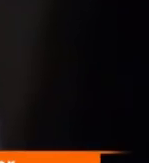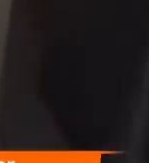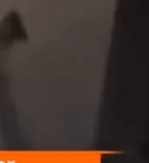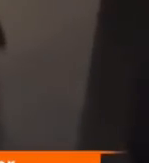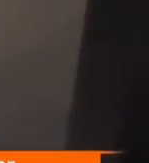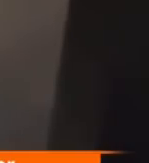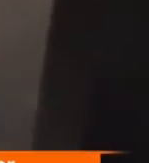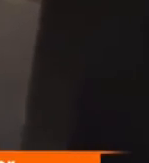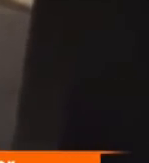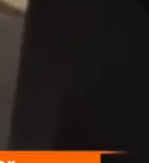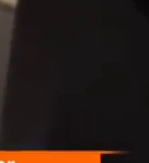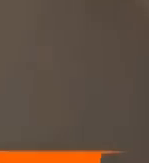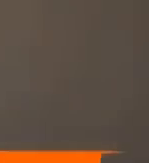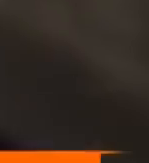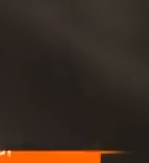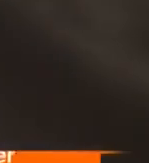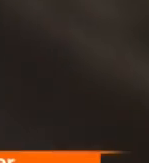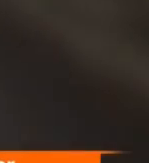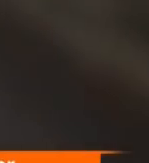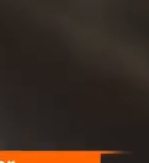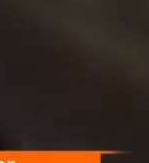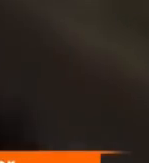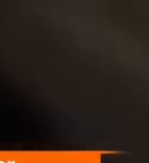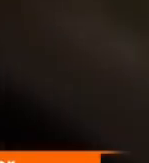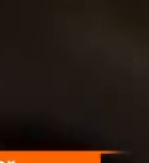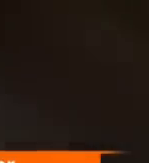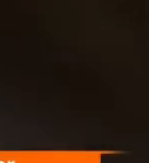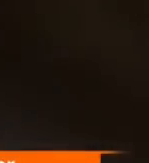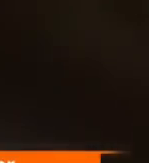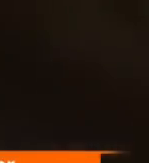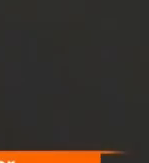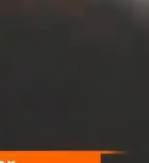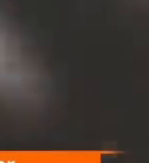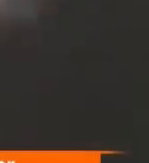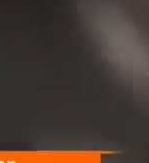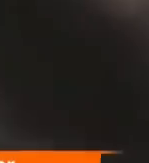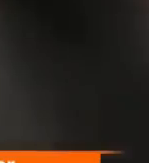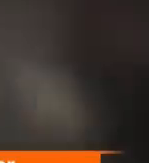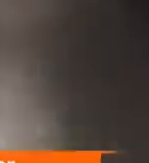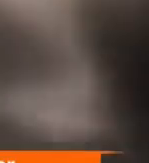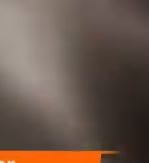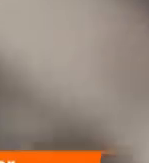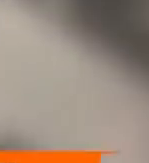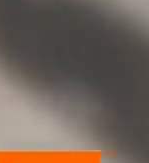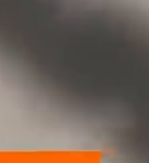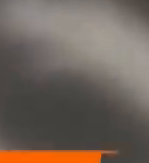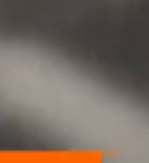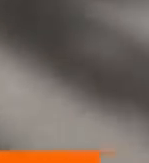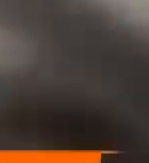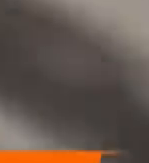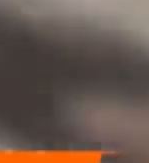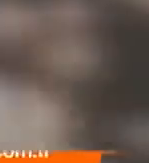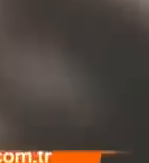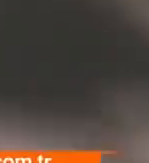Yollarını kapattılar, tünelleri patlattılar, 2 saat içinde 4 banka soydular. Kaçarken kargaşa yaratmak için